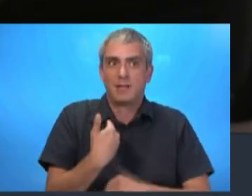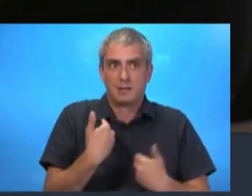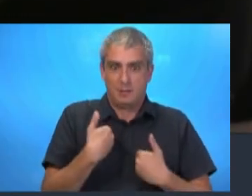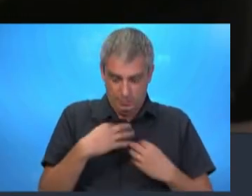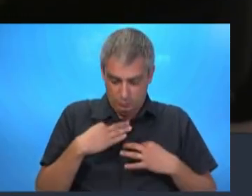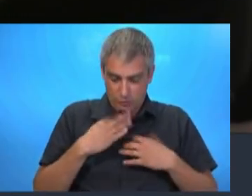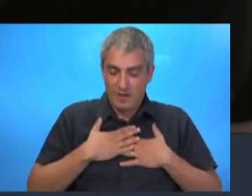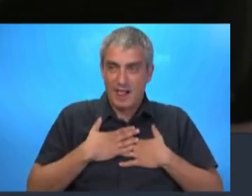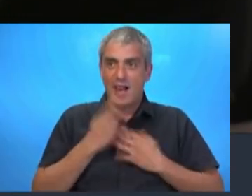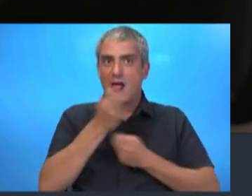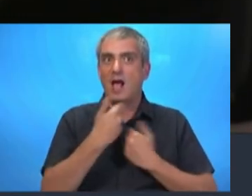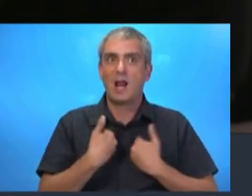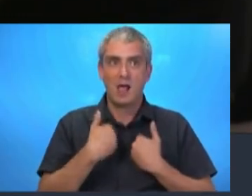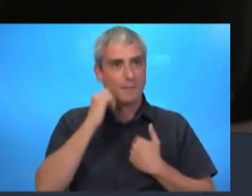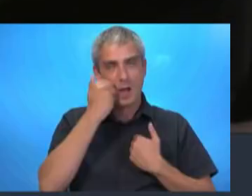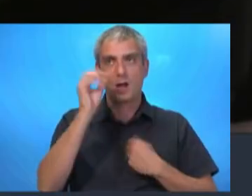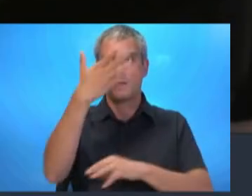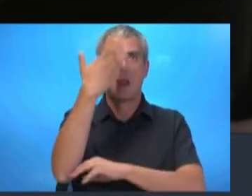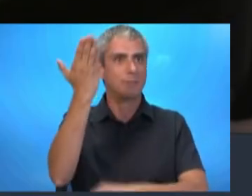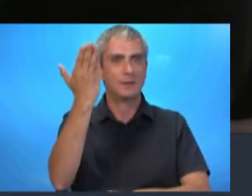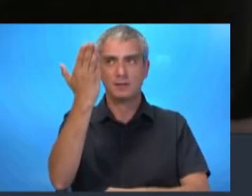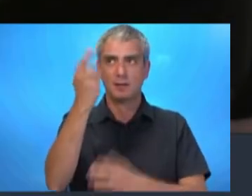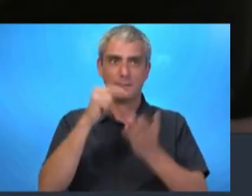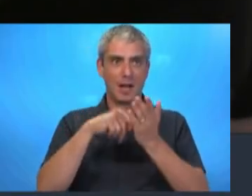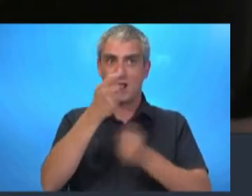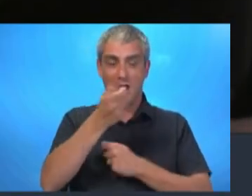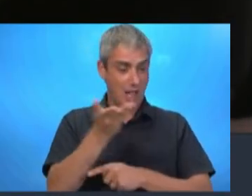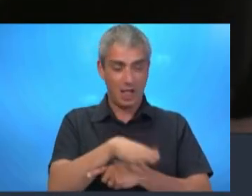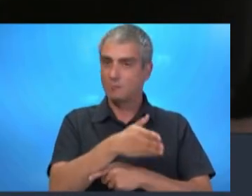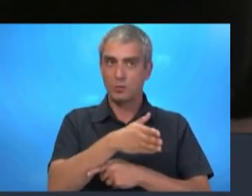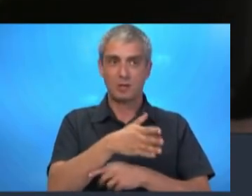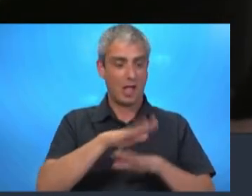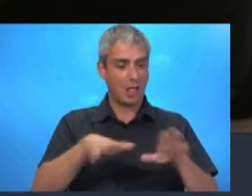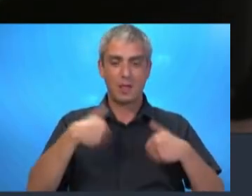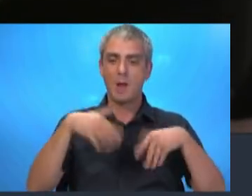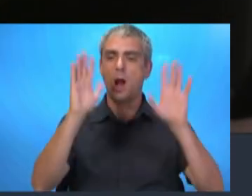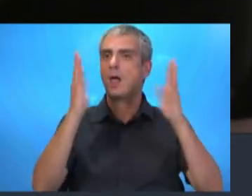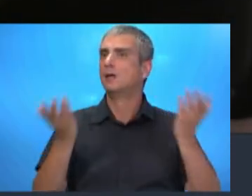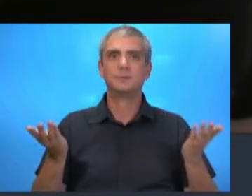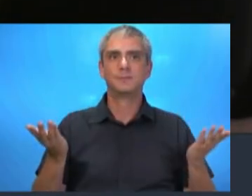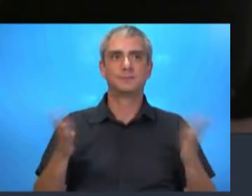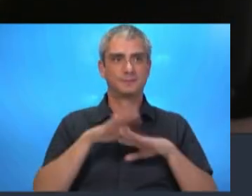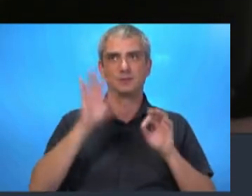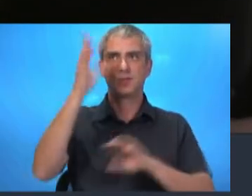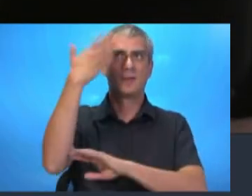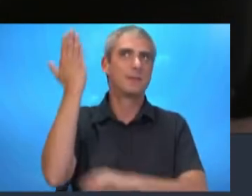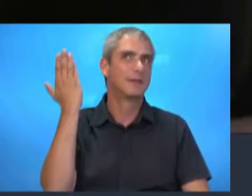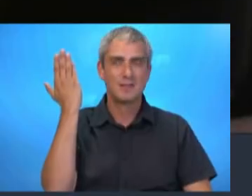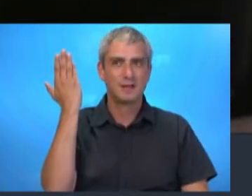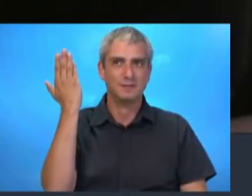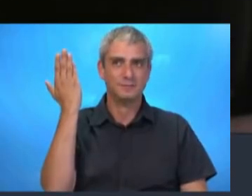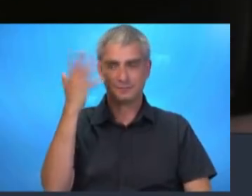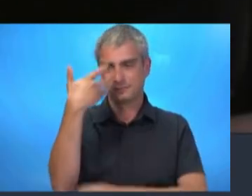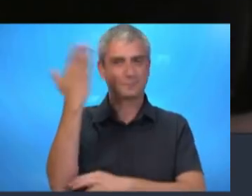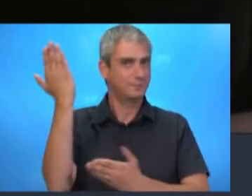בשבילי, לחקלאי. מחר זה יהיה גם למדינה, זאת אומרת, כי אם החקלאי ימות והאדמה תלך, זה האדמה של המדינה. אז המדינה